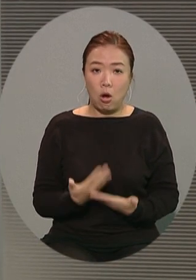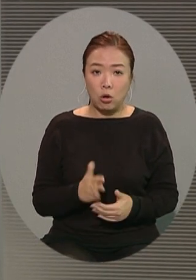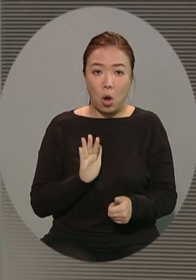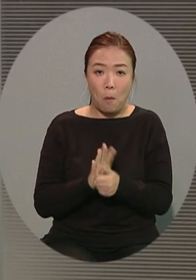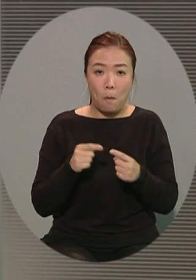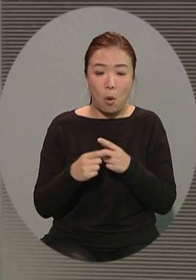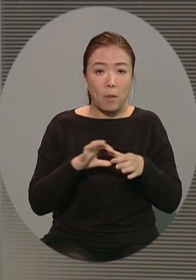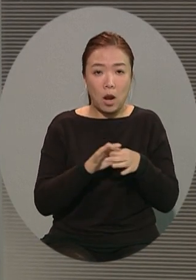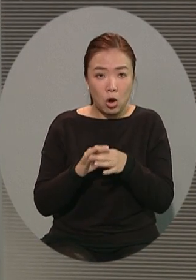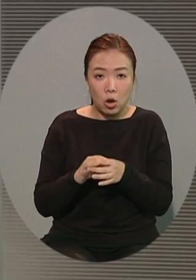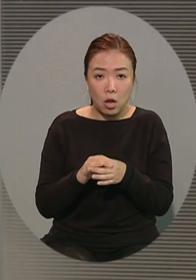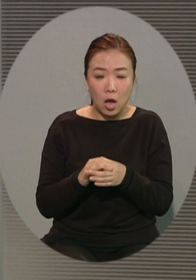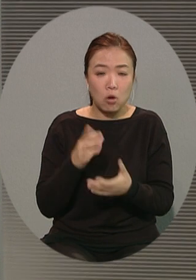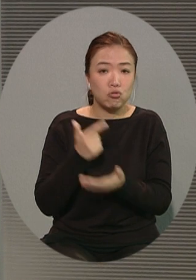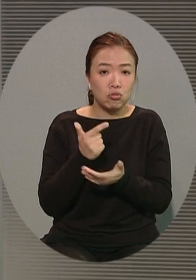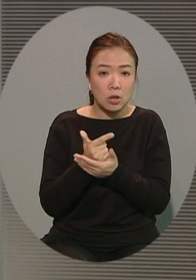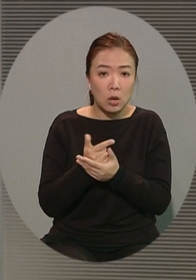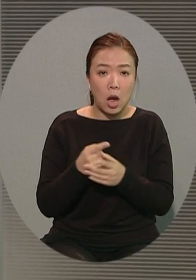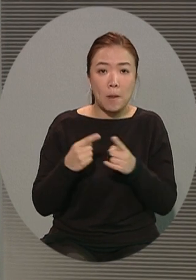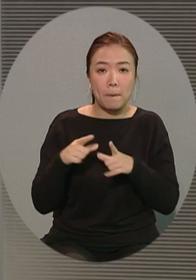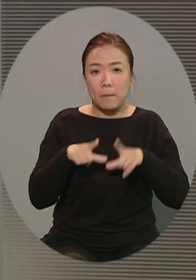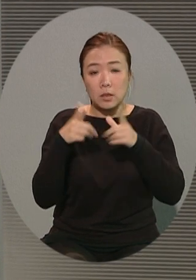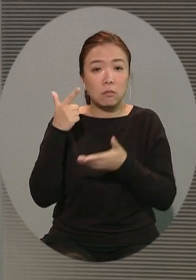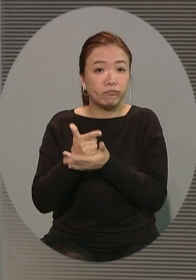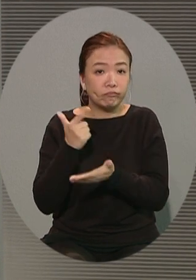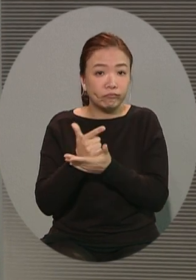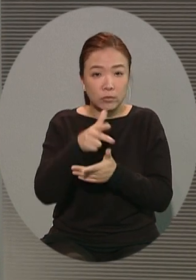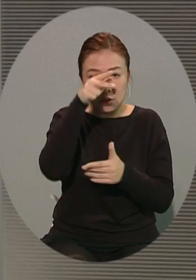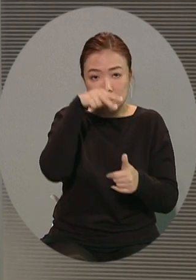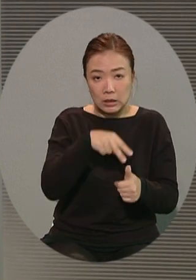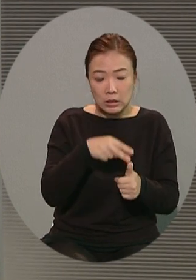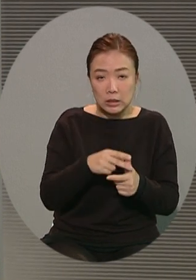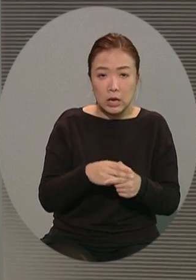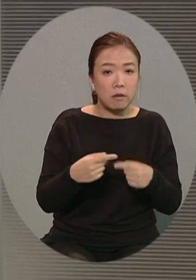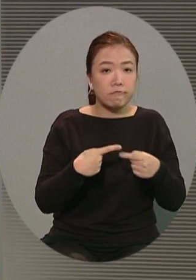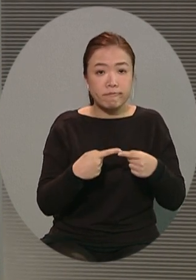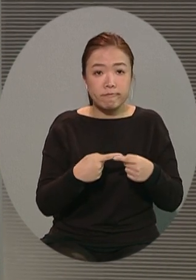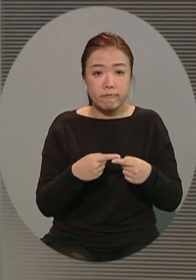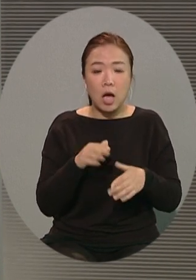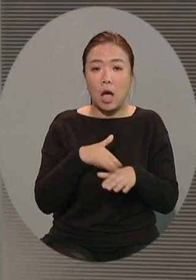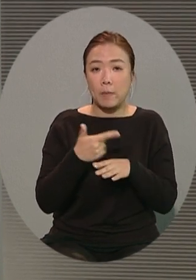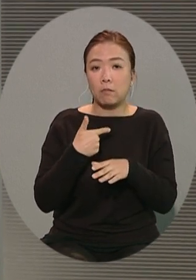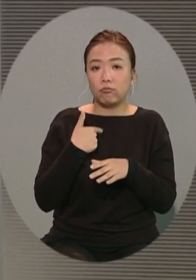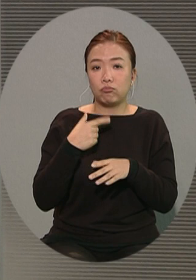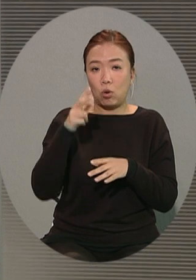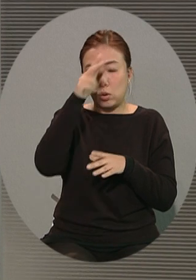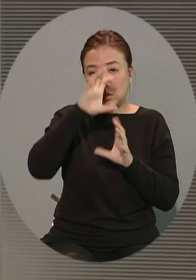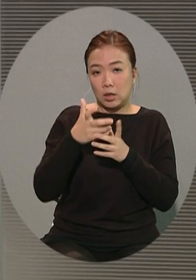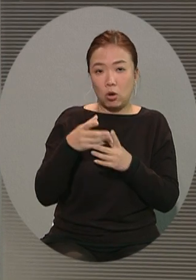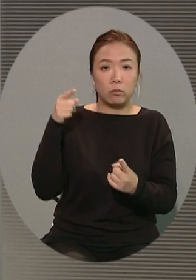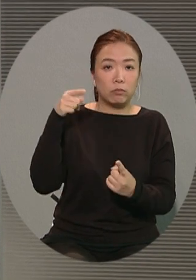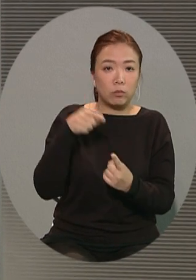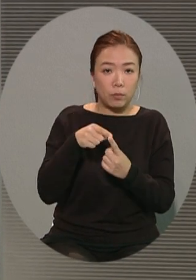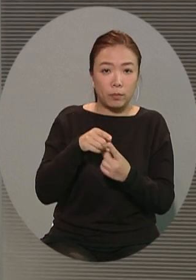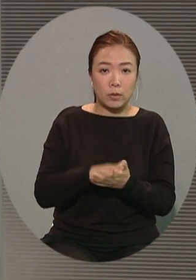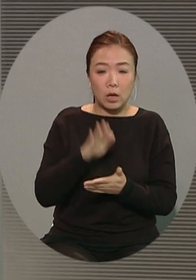主張只談民生，不談政治。主持人，你呢句説話正正係我哋政黨嘅宗旨。我